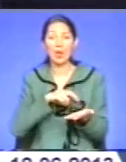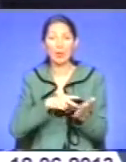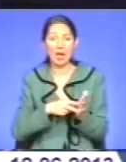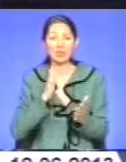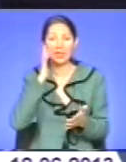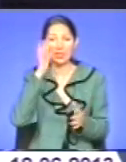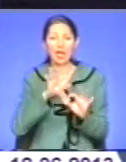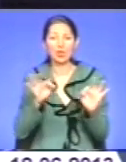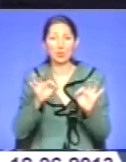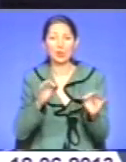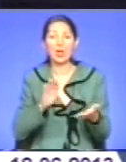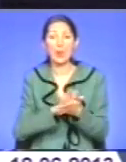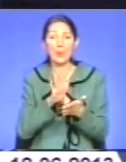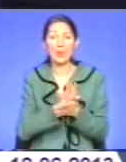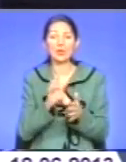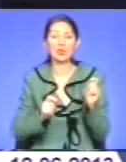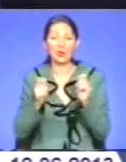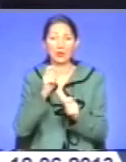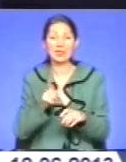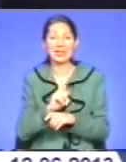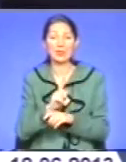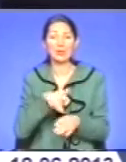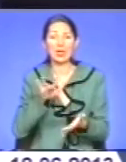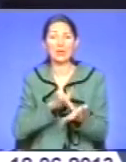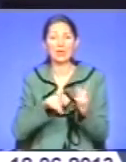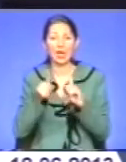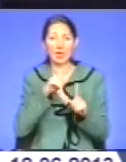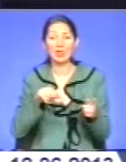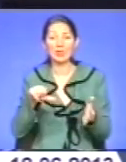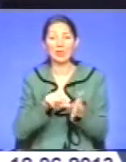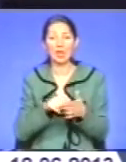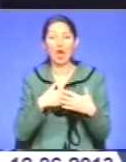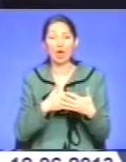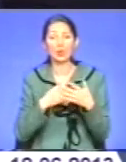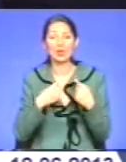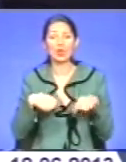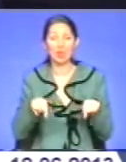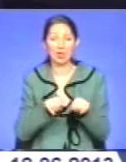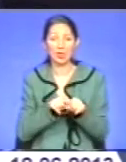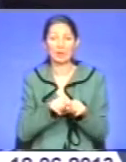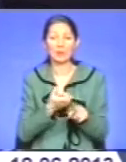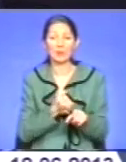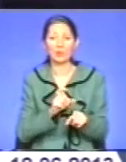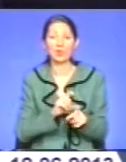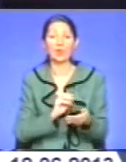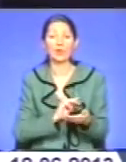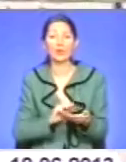ідеї розповіли на прес-конференції у Тернопільській міській раді представники громадських організацій. Більше у